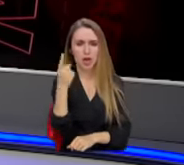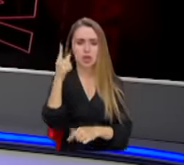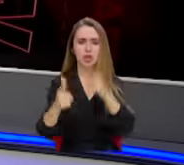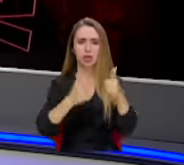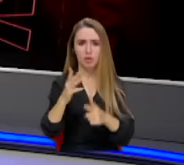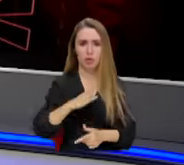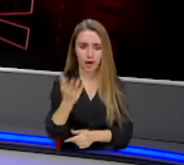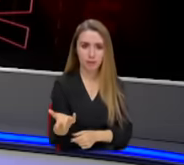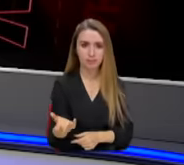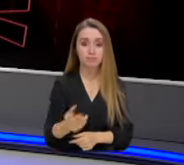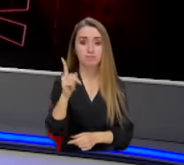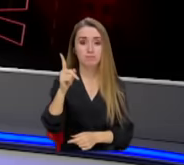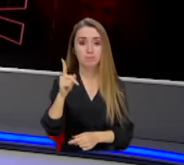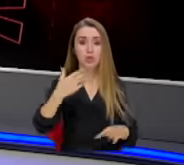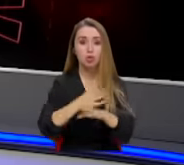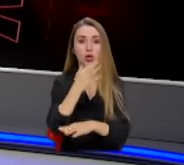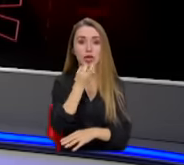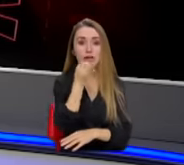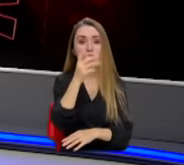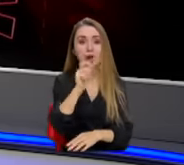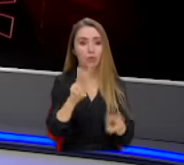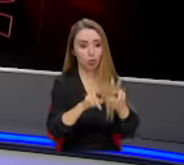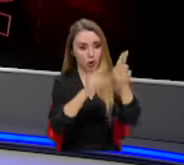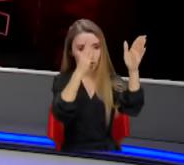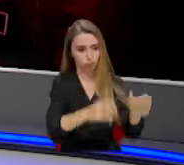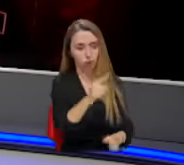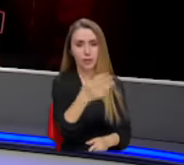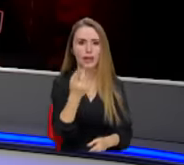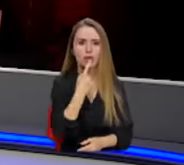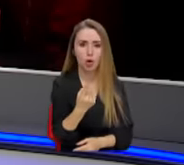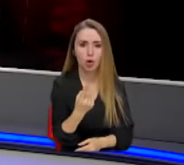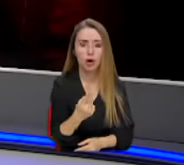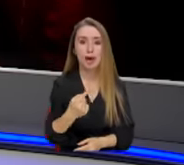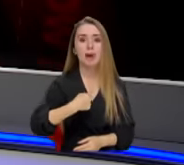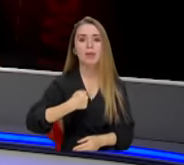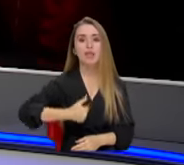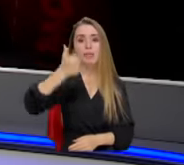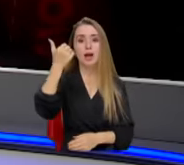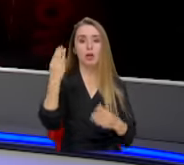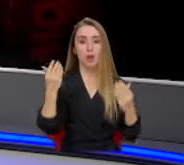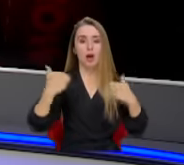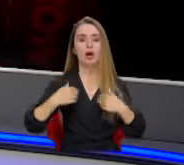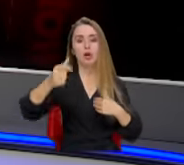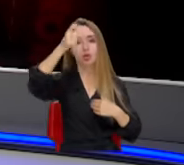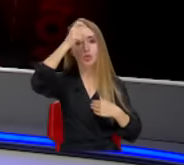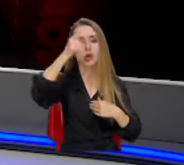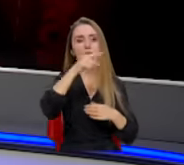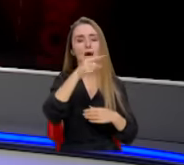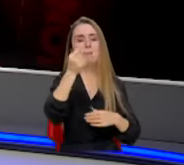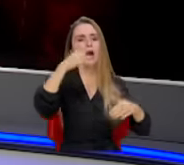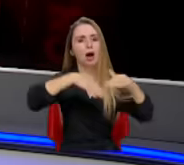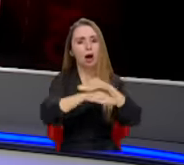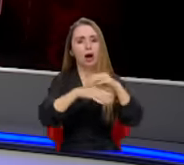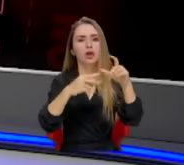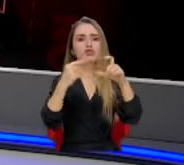görüntülere neden oldu. Bir doğruyu itiraf etmiş Murat Kurum. Şöyle demiş, biz bakanlık olarak ülkenin her yatırımına